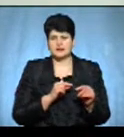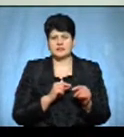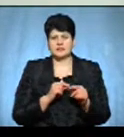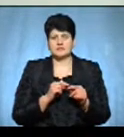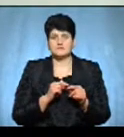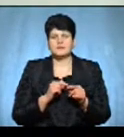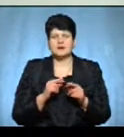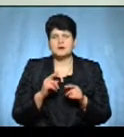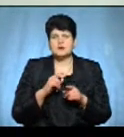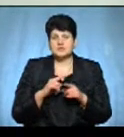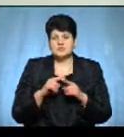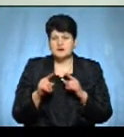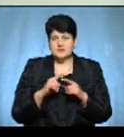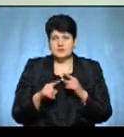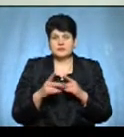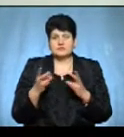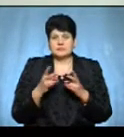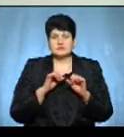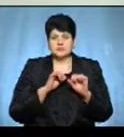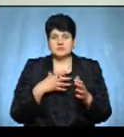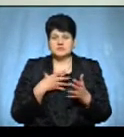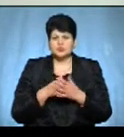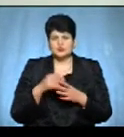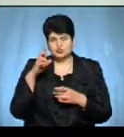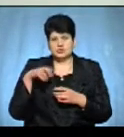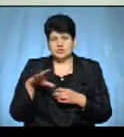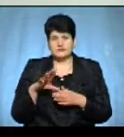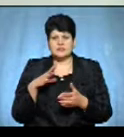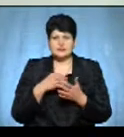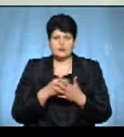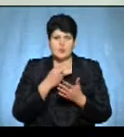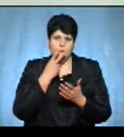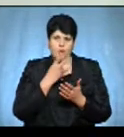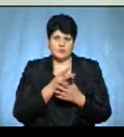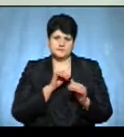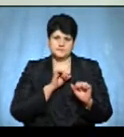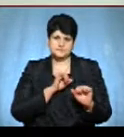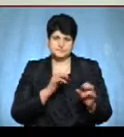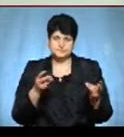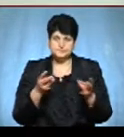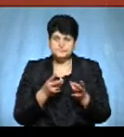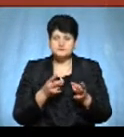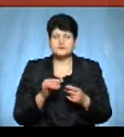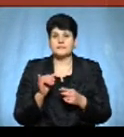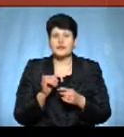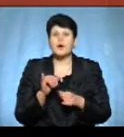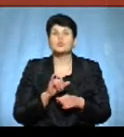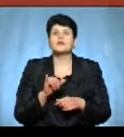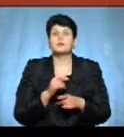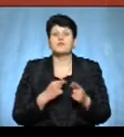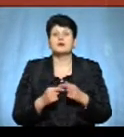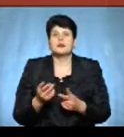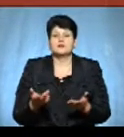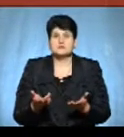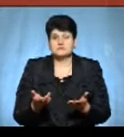ми відстоюємо свою державність, свою гідність, ось, свої світогляди і погляди. Ось, і фактично, а куди